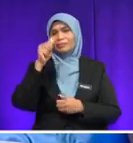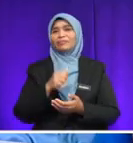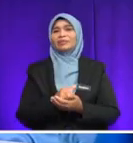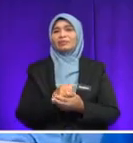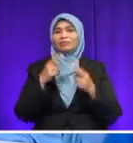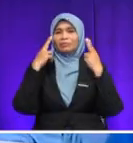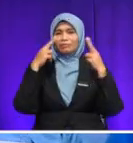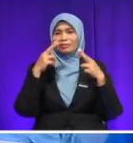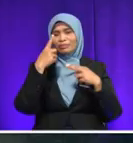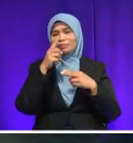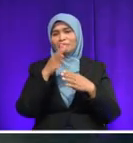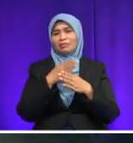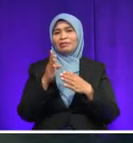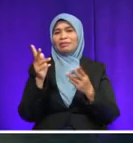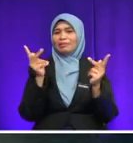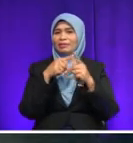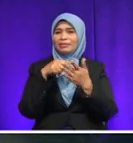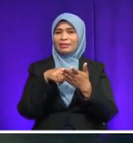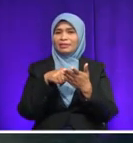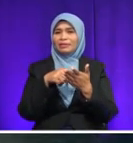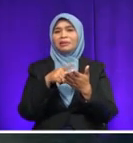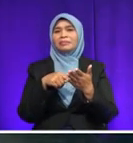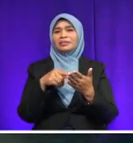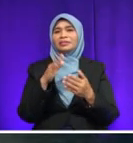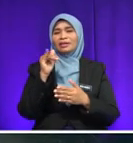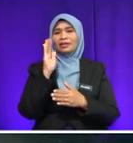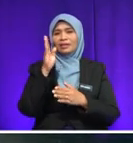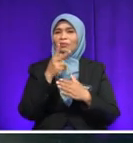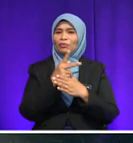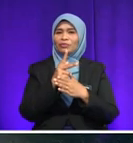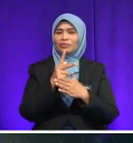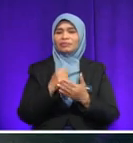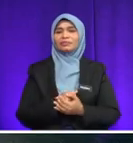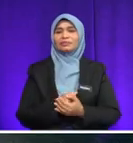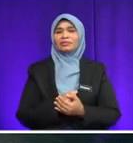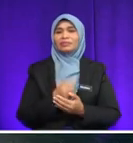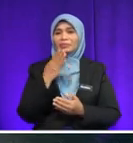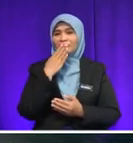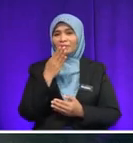untuk segmen kali ini apa yang bakal diperkongsikan Oke